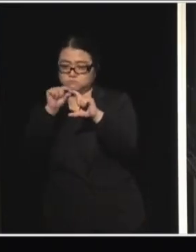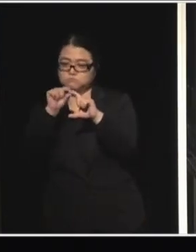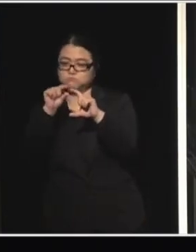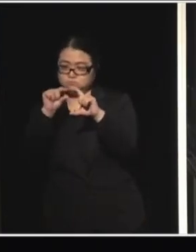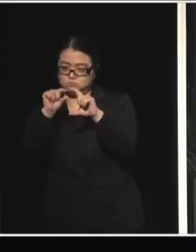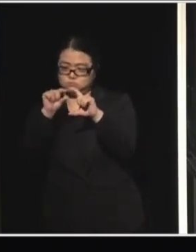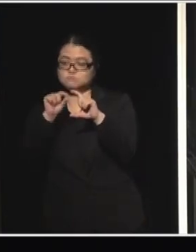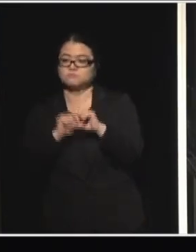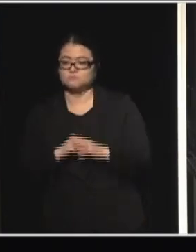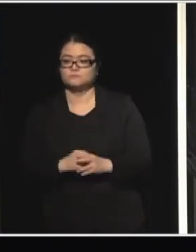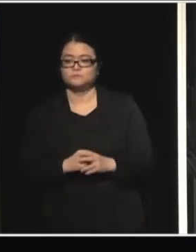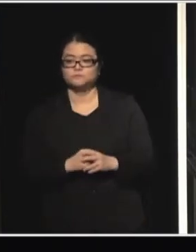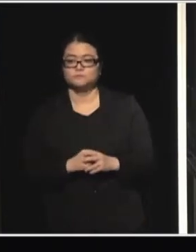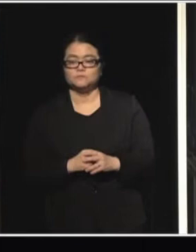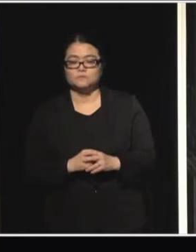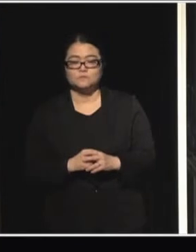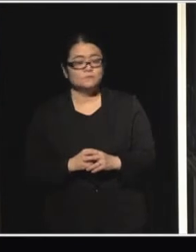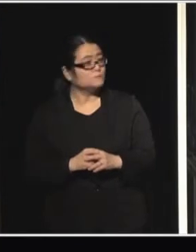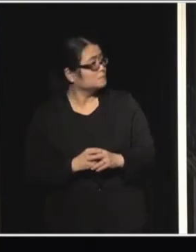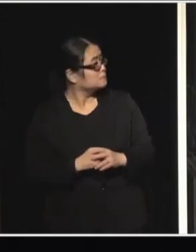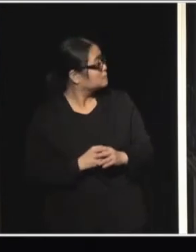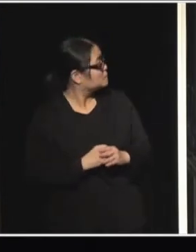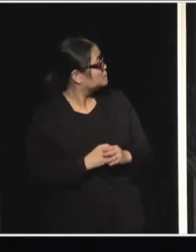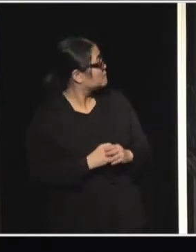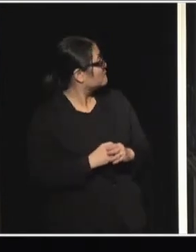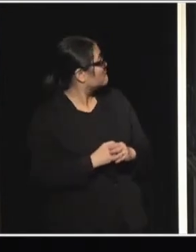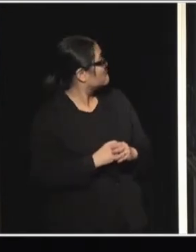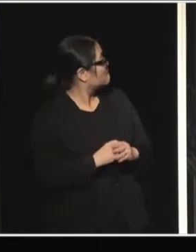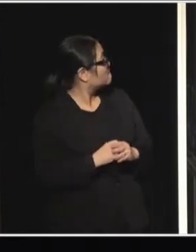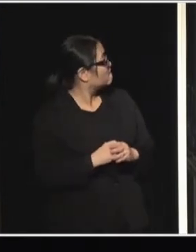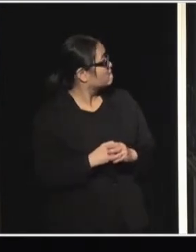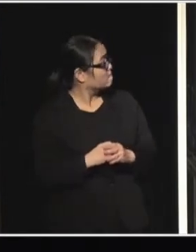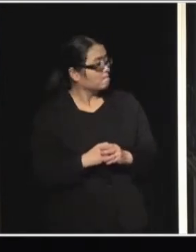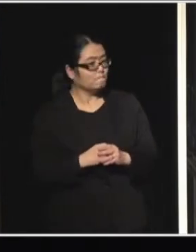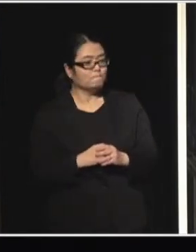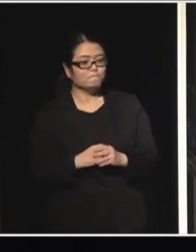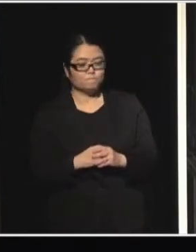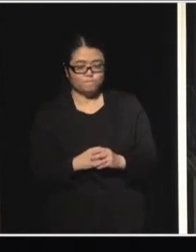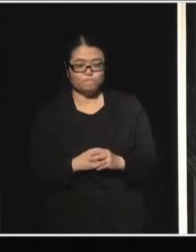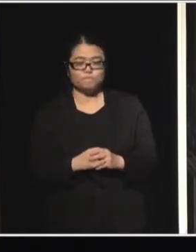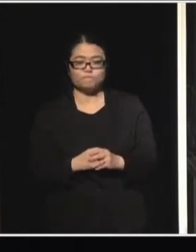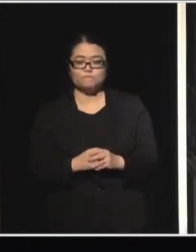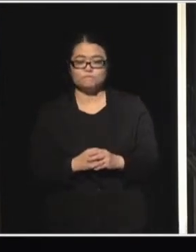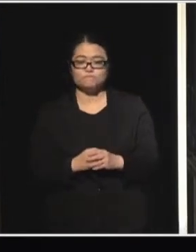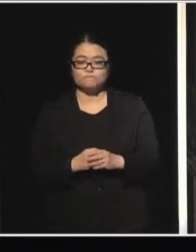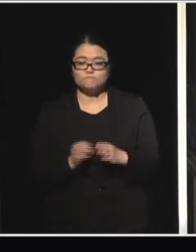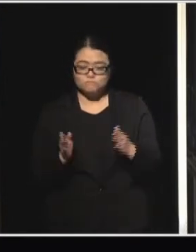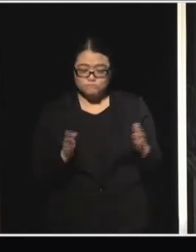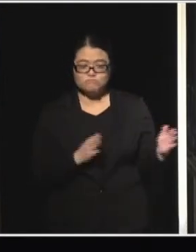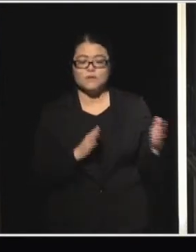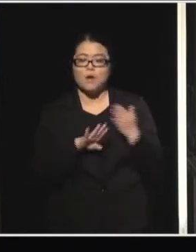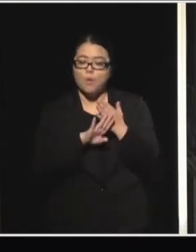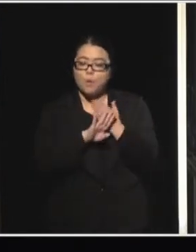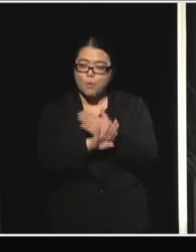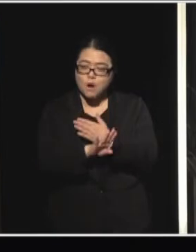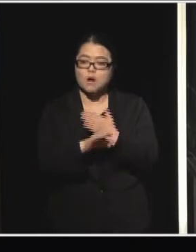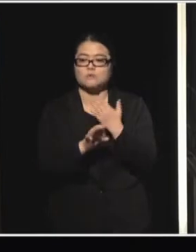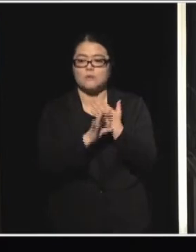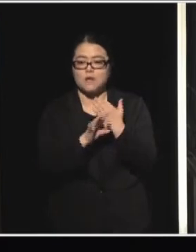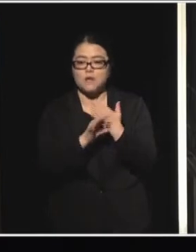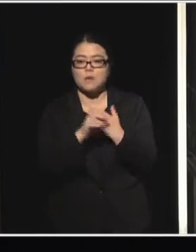ねがん患者さんでてな9%発症率部下しか感染時20.3%7%